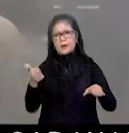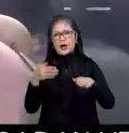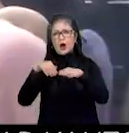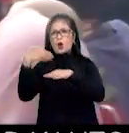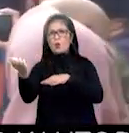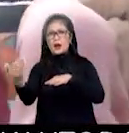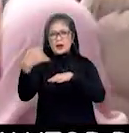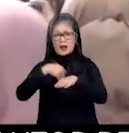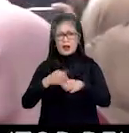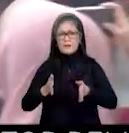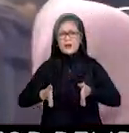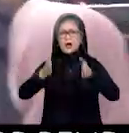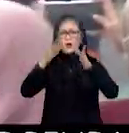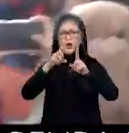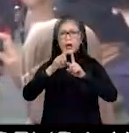di luar gedung.